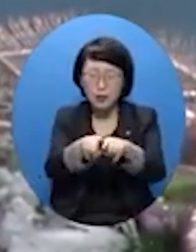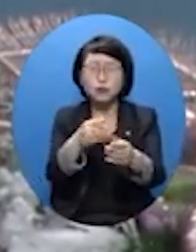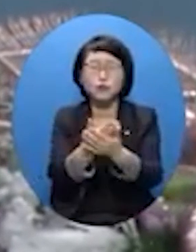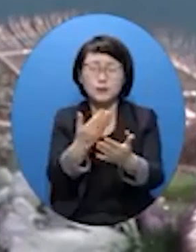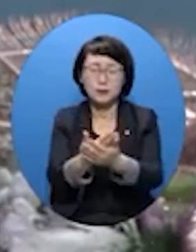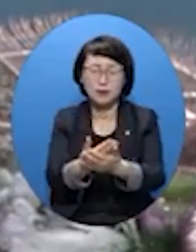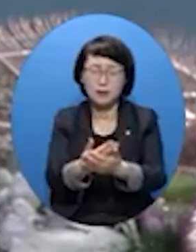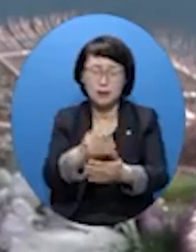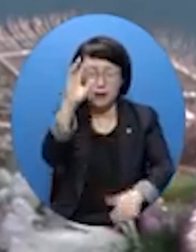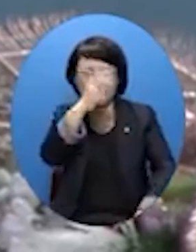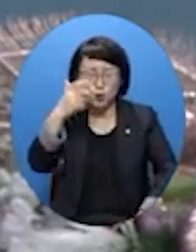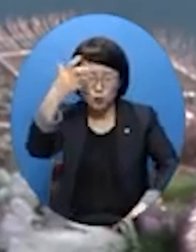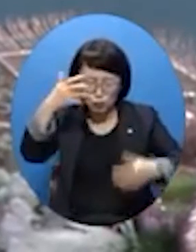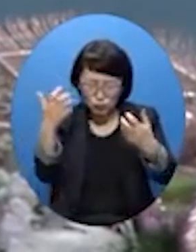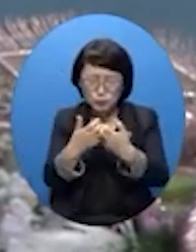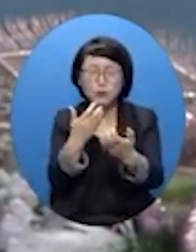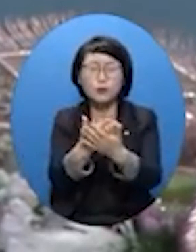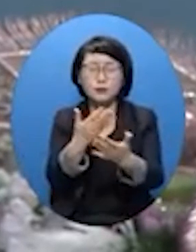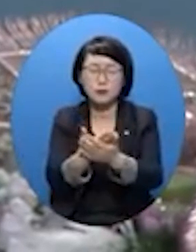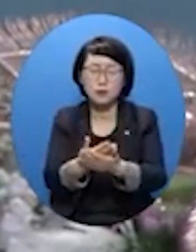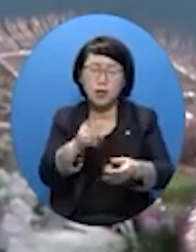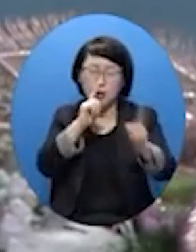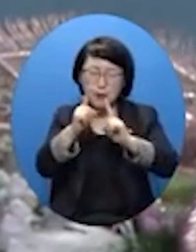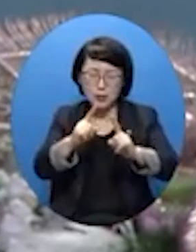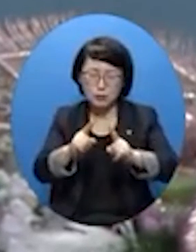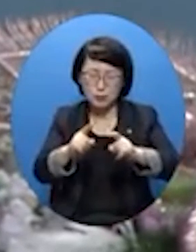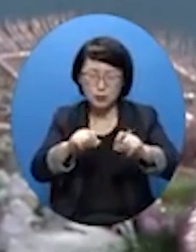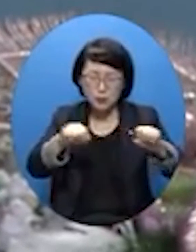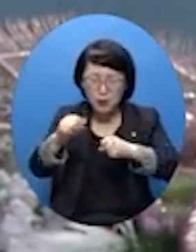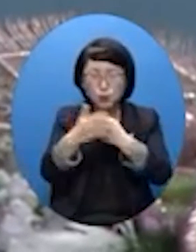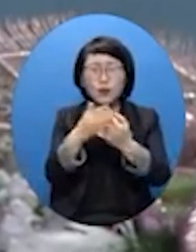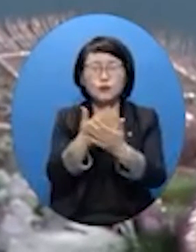주옵소서. 성령으로 충만케 하여 주옵소서. 말씀으로